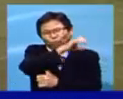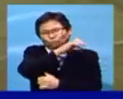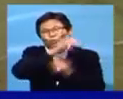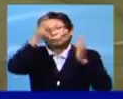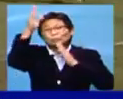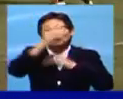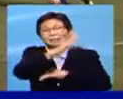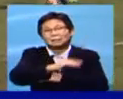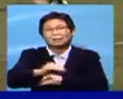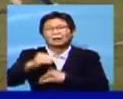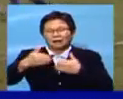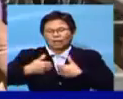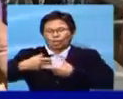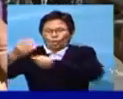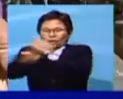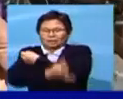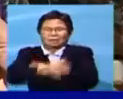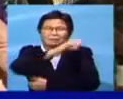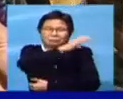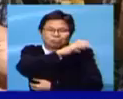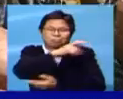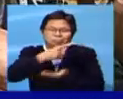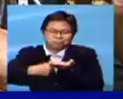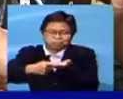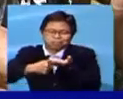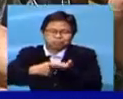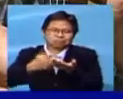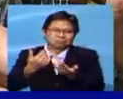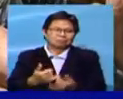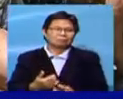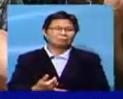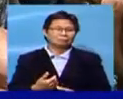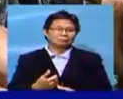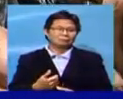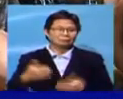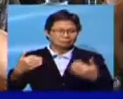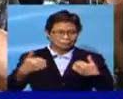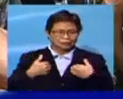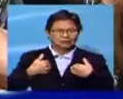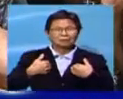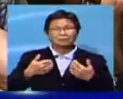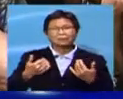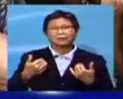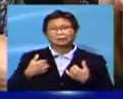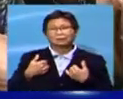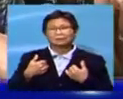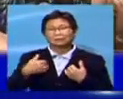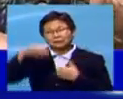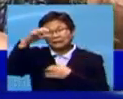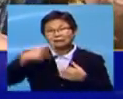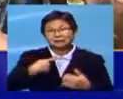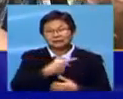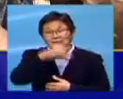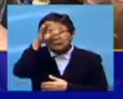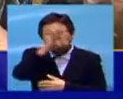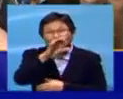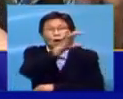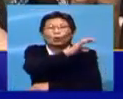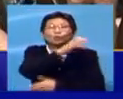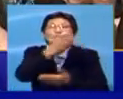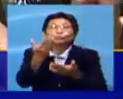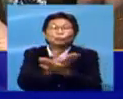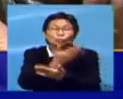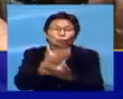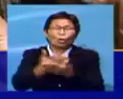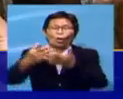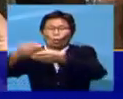tempatan dan juga asing dia ada dua di sini satu kita sedang mencari juga coachach kita yang baru